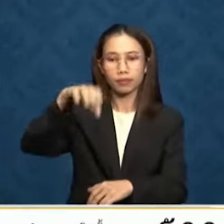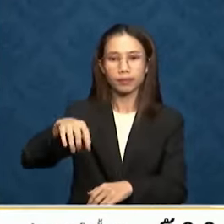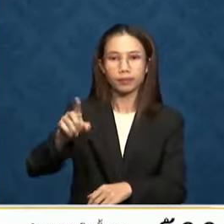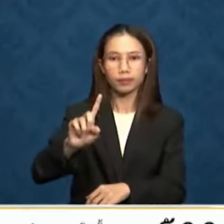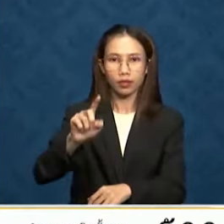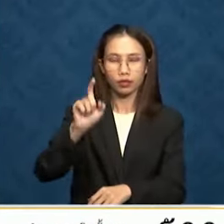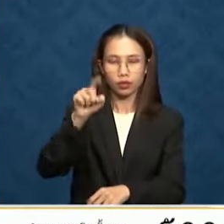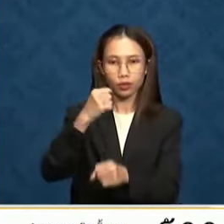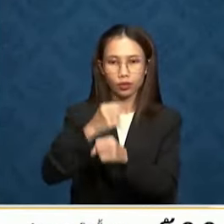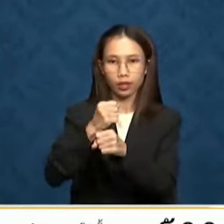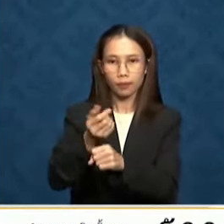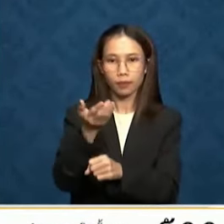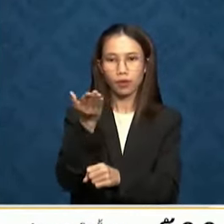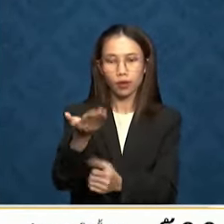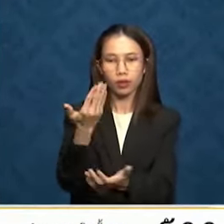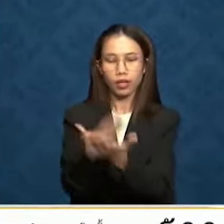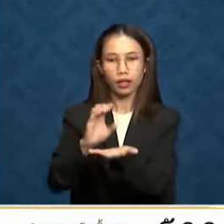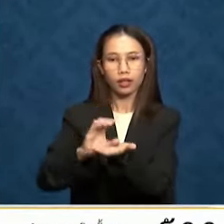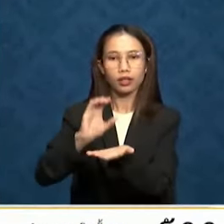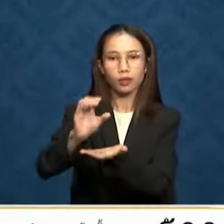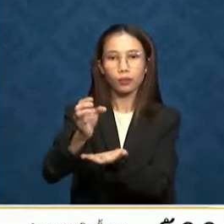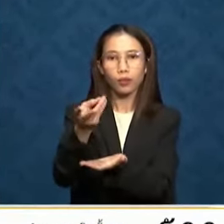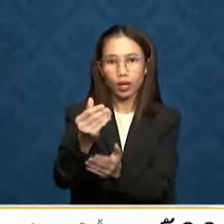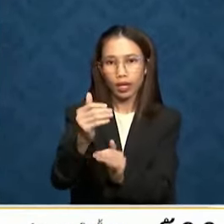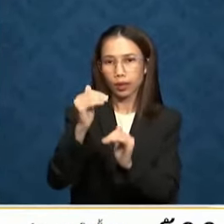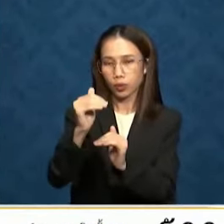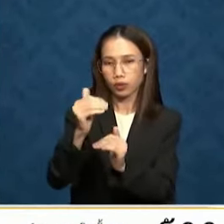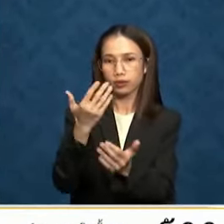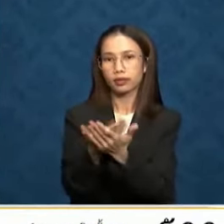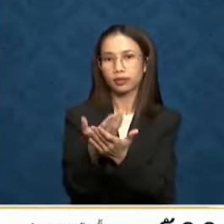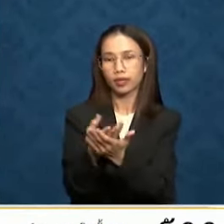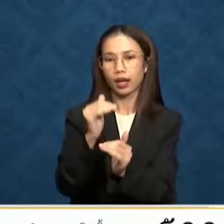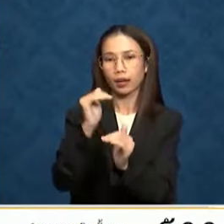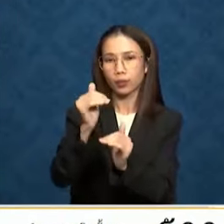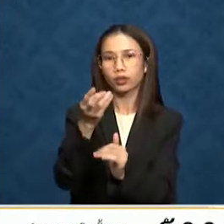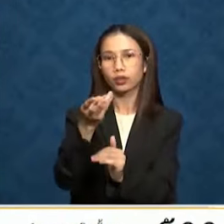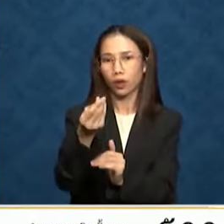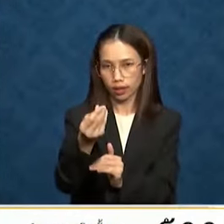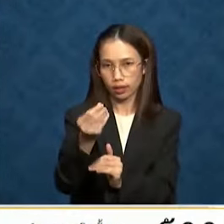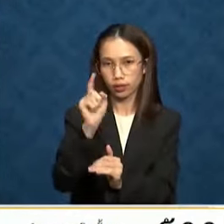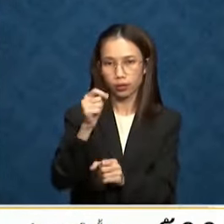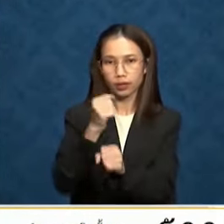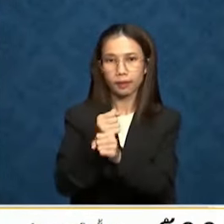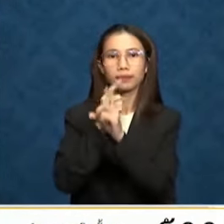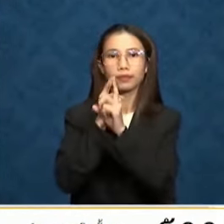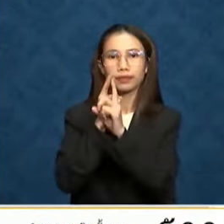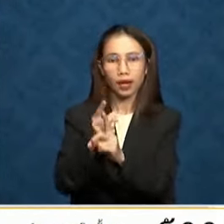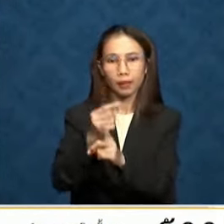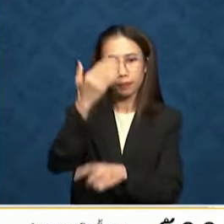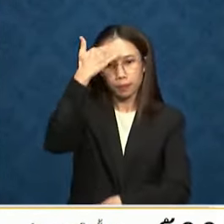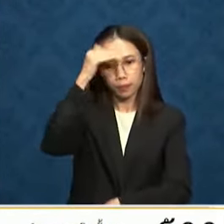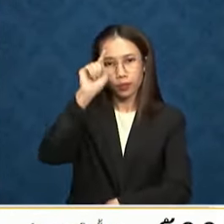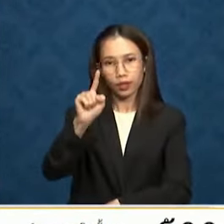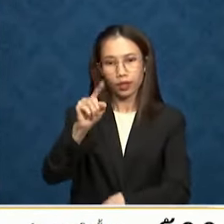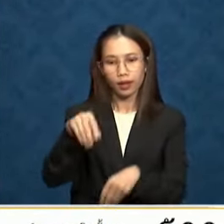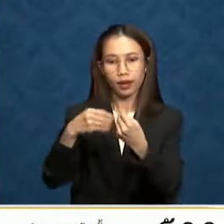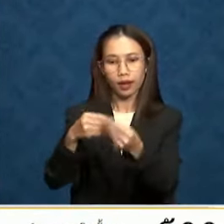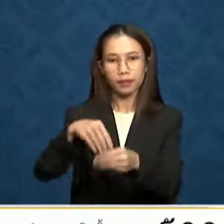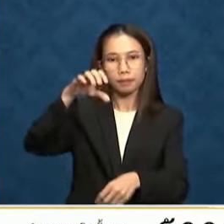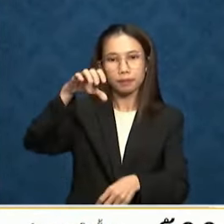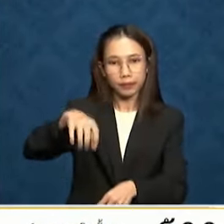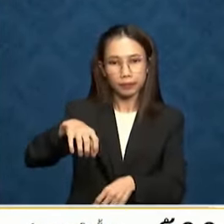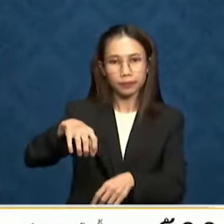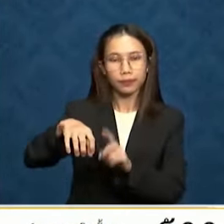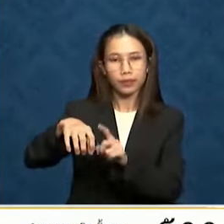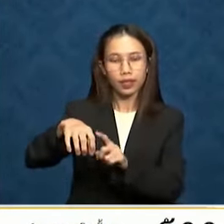ๆเนี่ยต้องทำคำของงบประมาณเข้ามาภายใต้กรอบที่กำหนดเท่านั้นนะคะเพื่อให้หน่วยงานค่ะได้เป็นคน